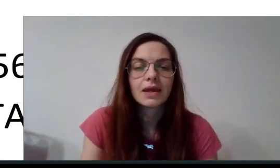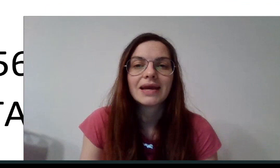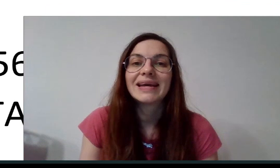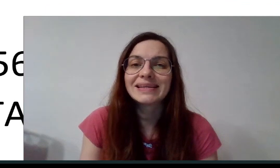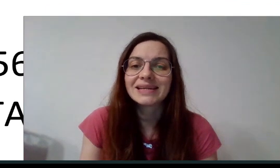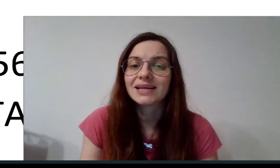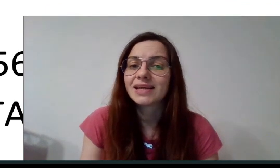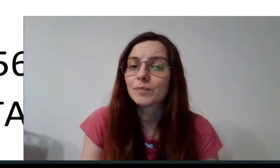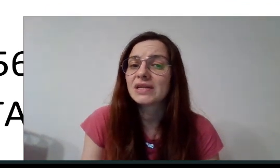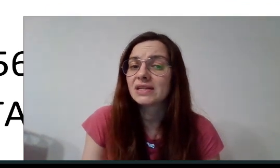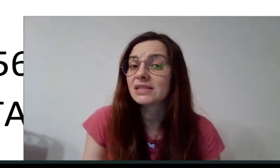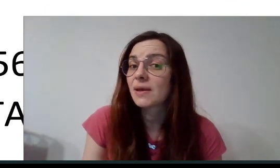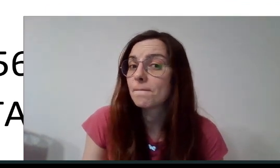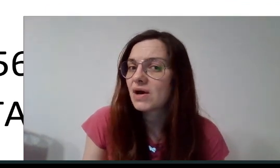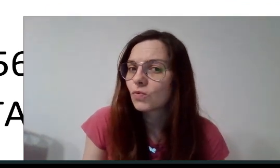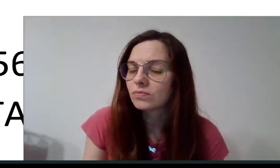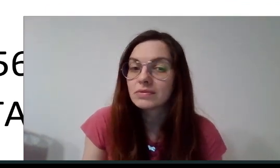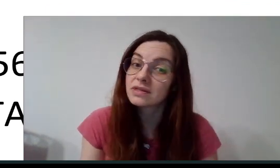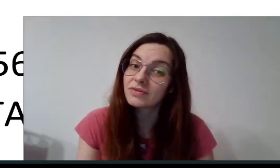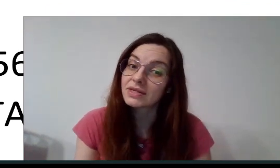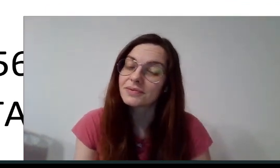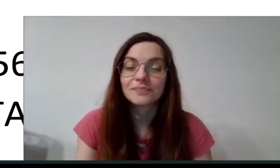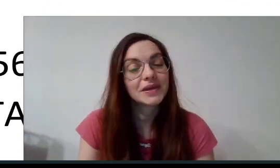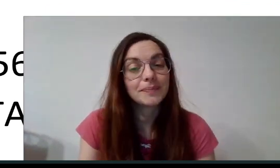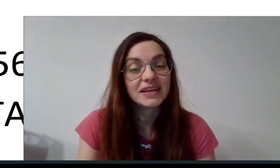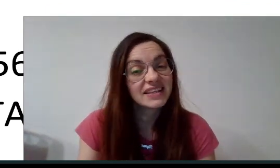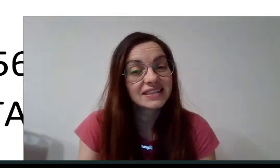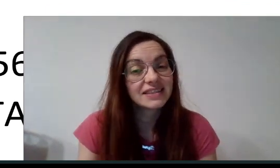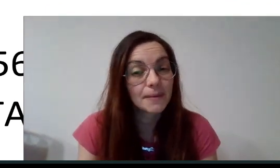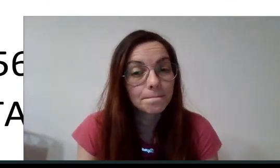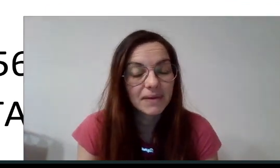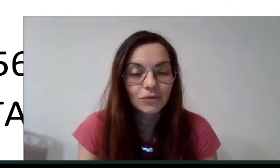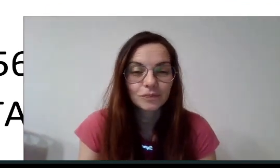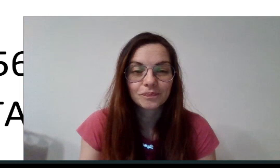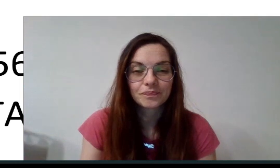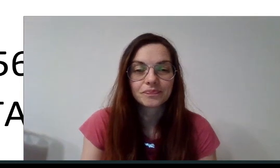Hinter, ich bin hinter dem Baum, iza drveta sam, ich bin hinter dem Baum.